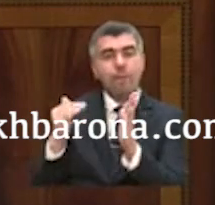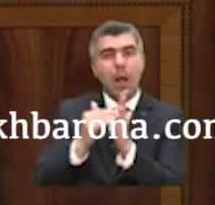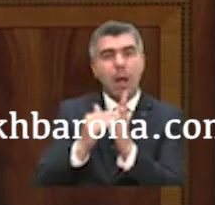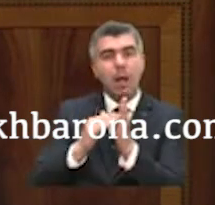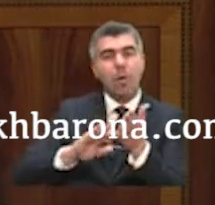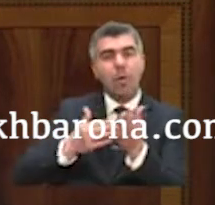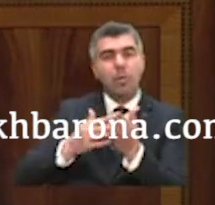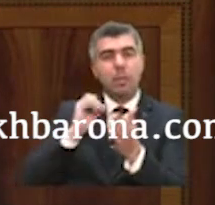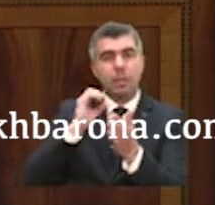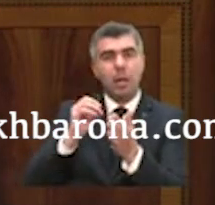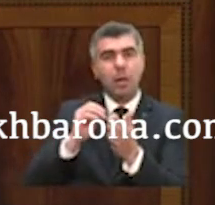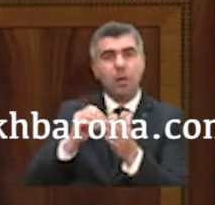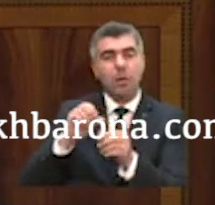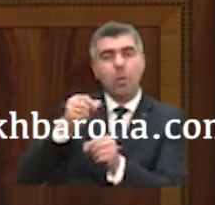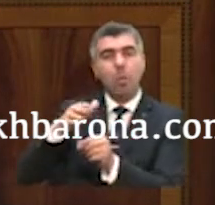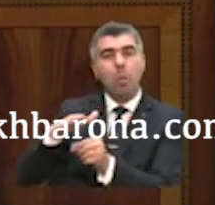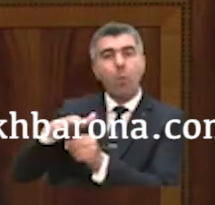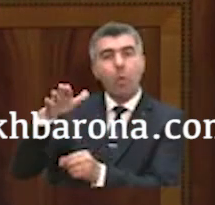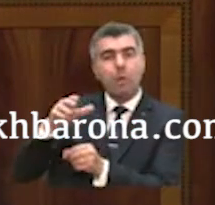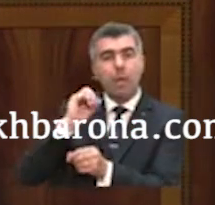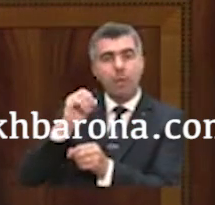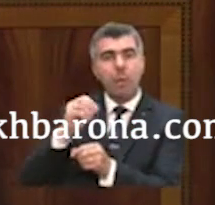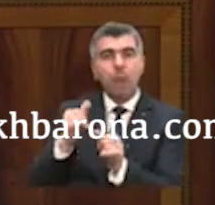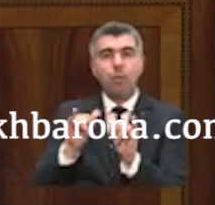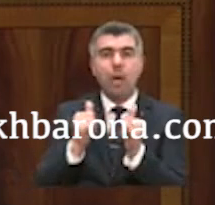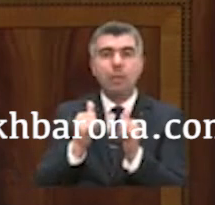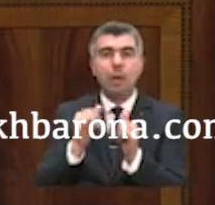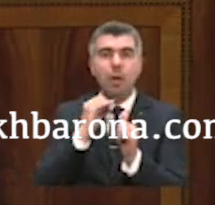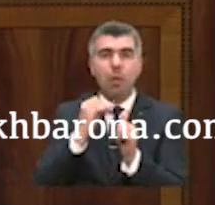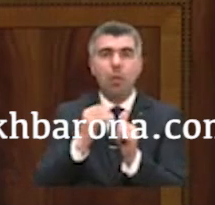باللي العقد ديال الغاز مع الجزائر ما بقاش سكت ما